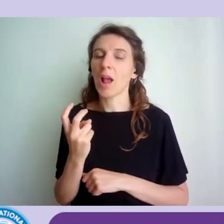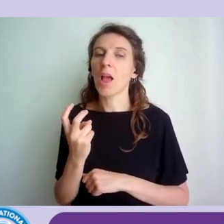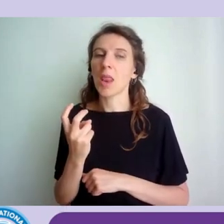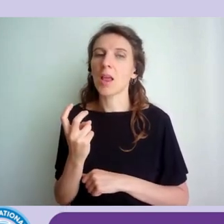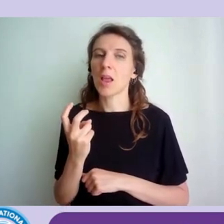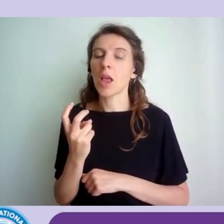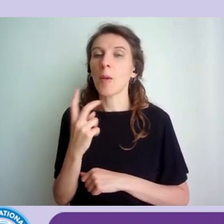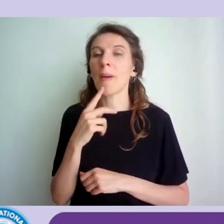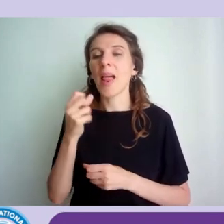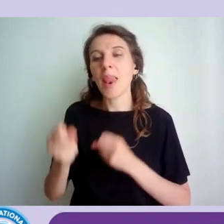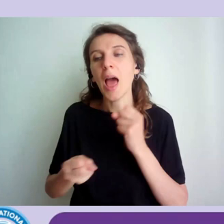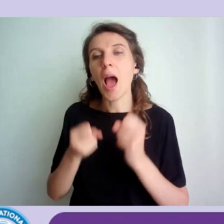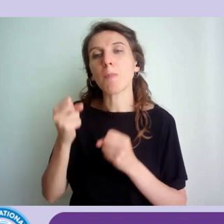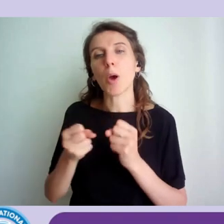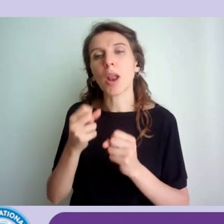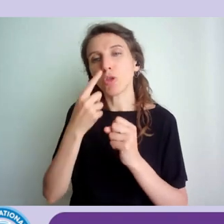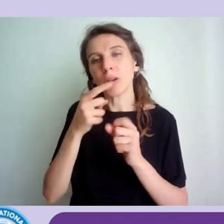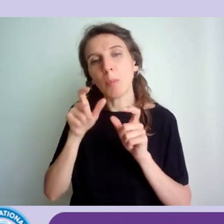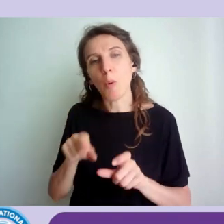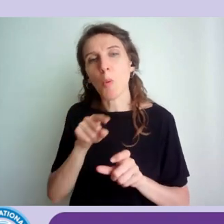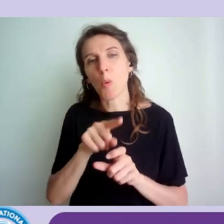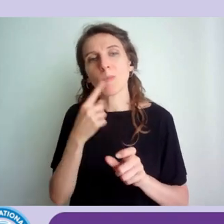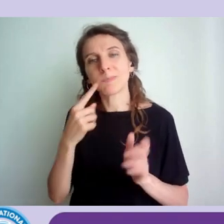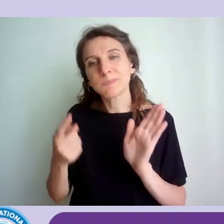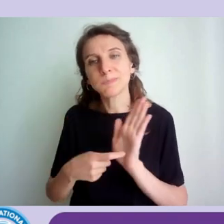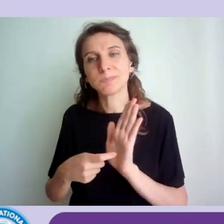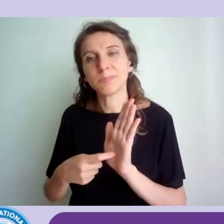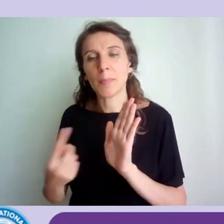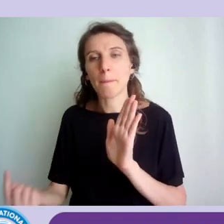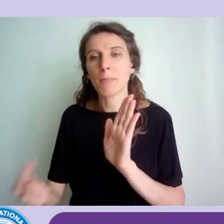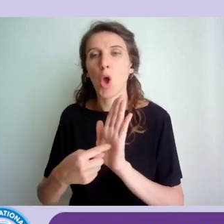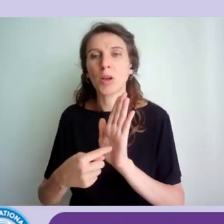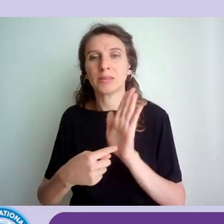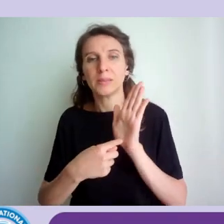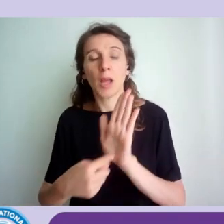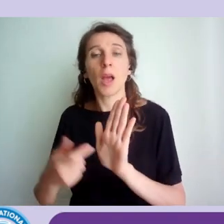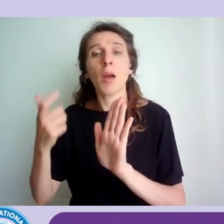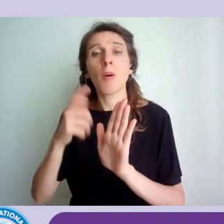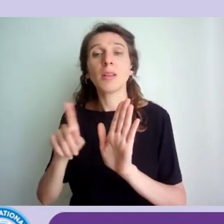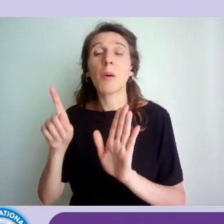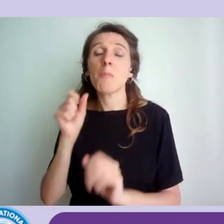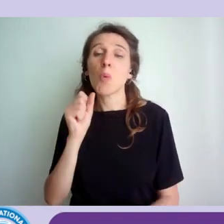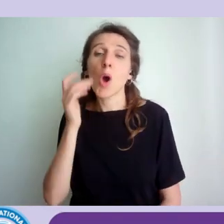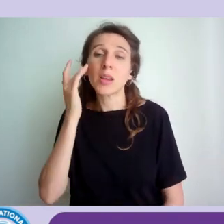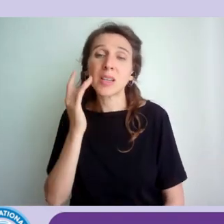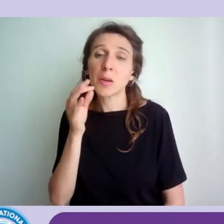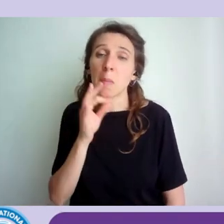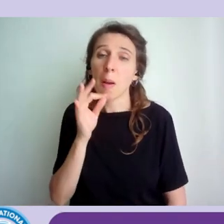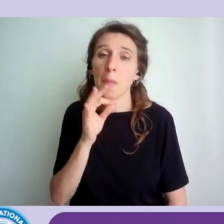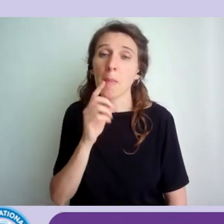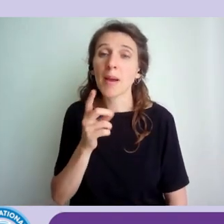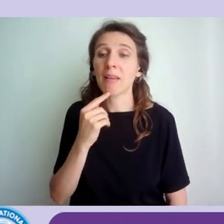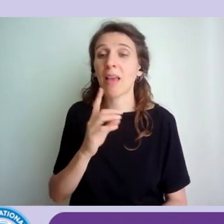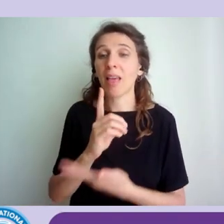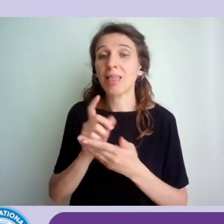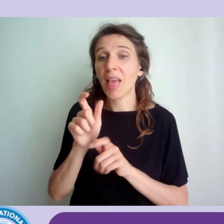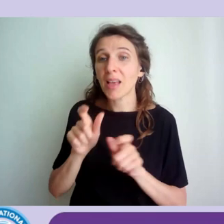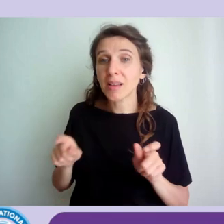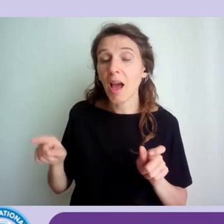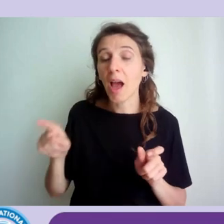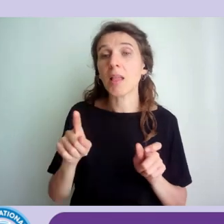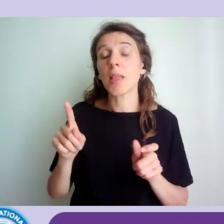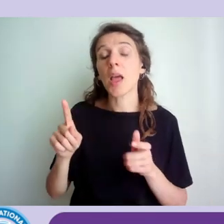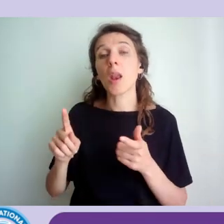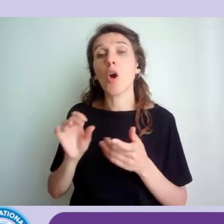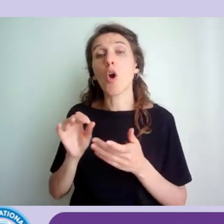qualche laboratorio di questo tipo altrimenti spesso e volentieri i designer e gli sviluppatori non